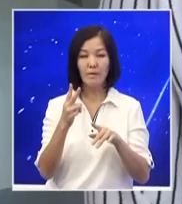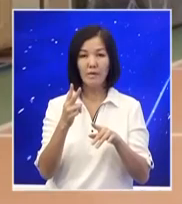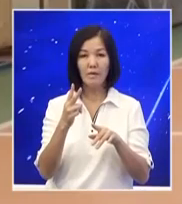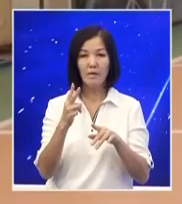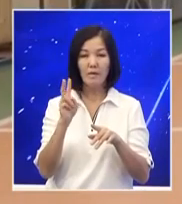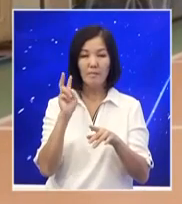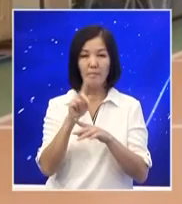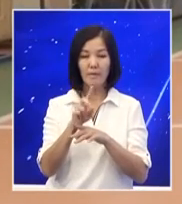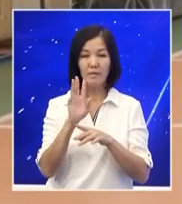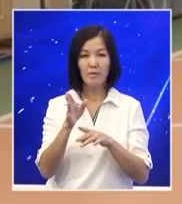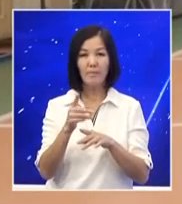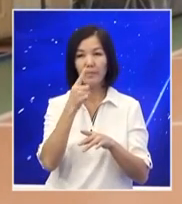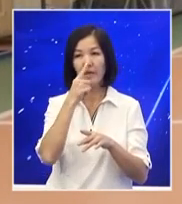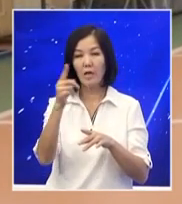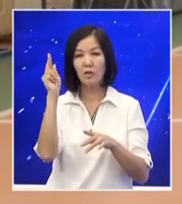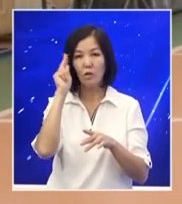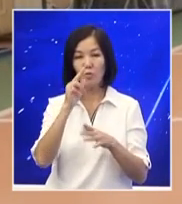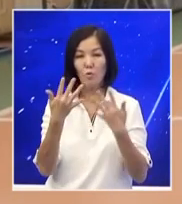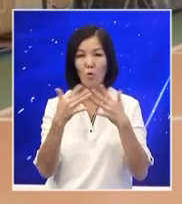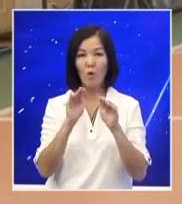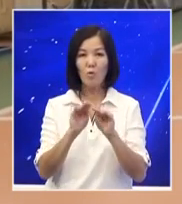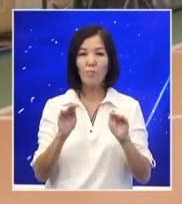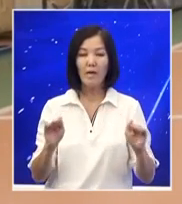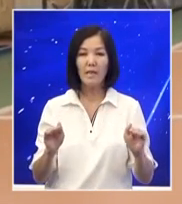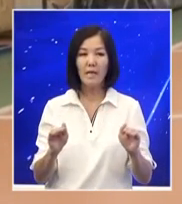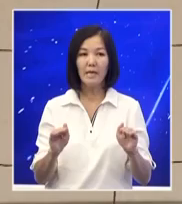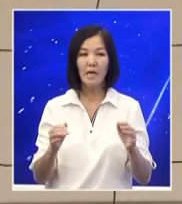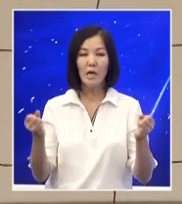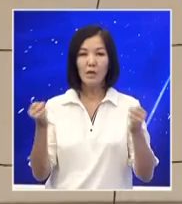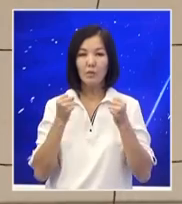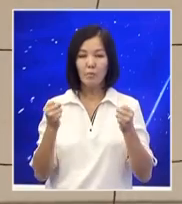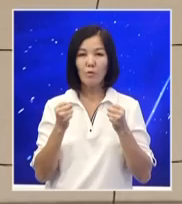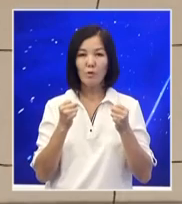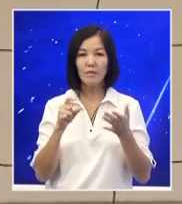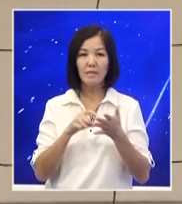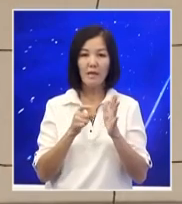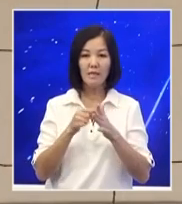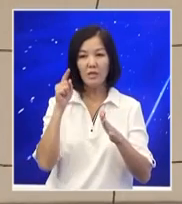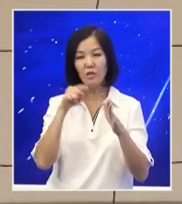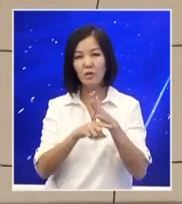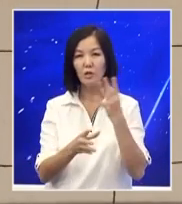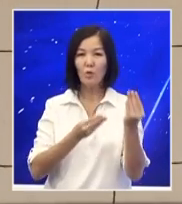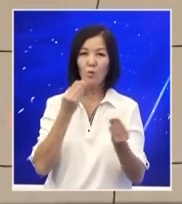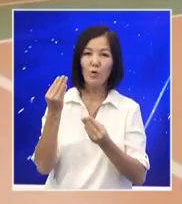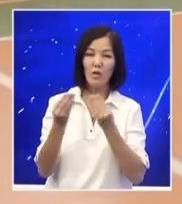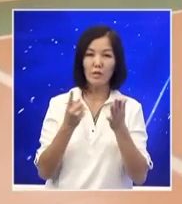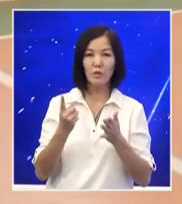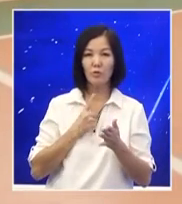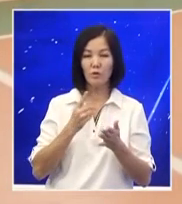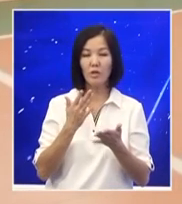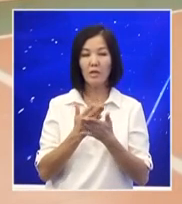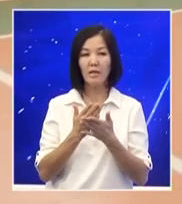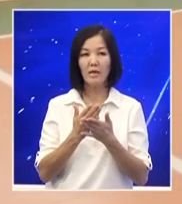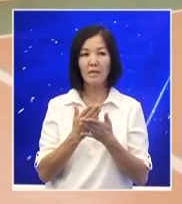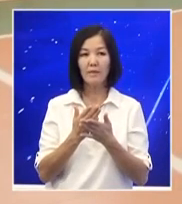болады. Қашықтықтан оқыған ауыл балалары сыры кетпеген спорт залына қашан кіреміз деп асыға күтіп жүрген сыңайлы. Тегін